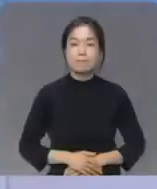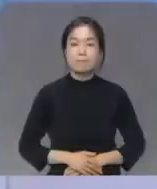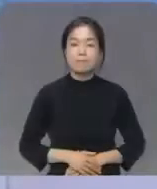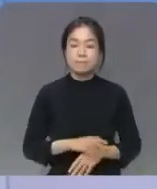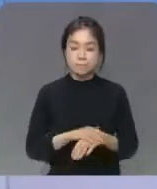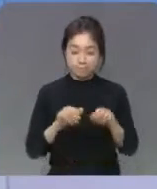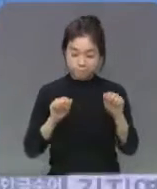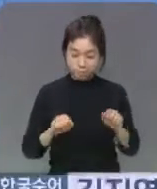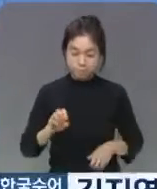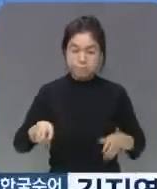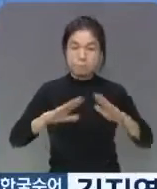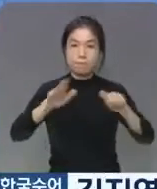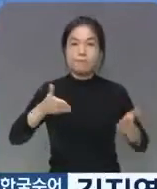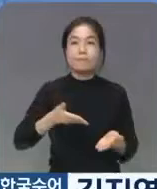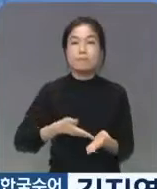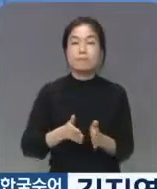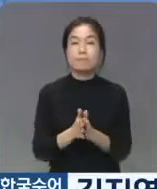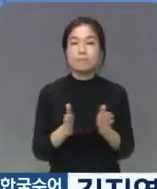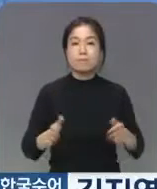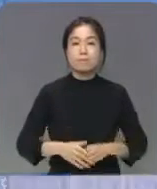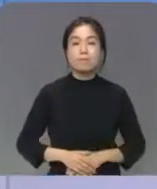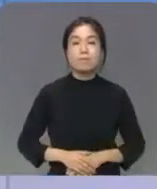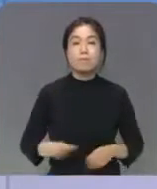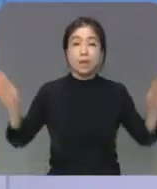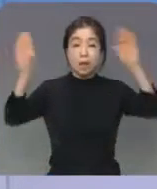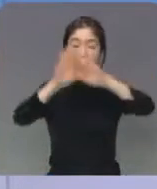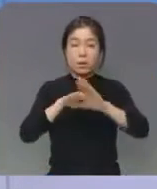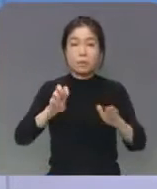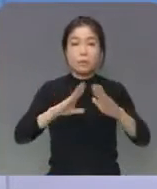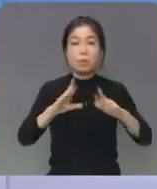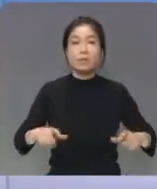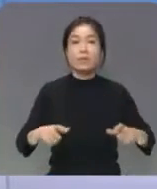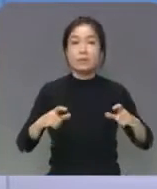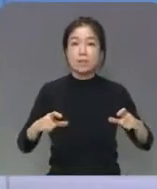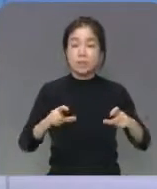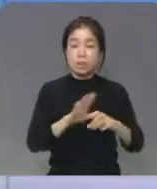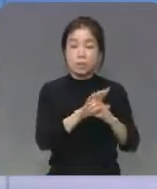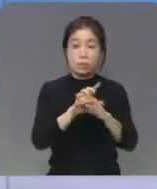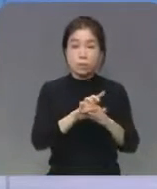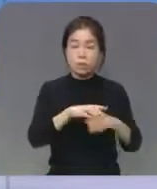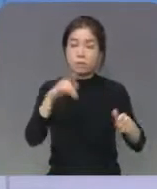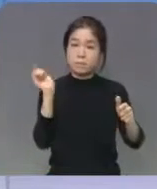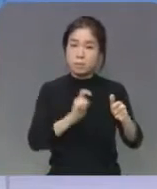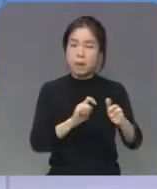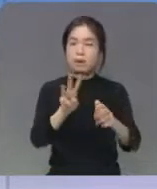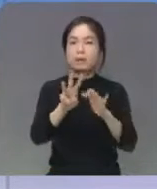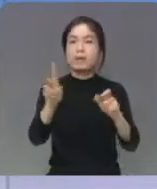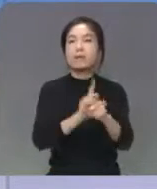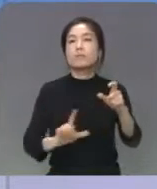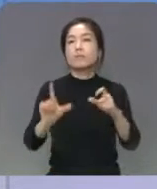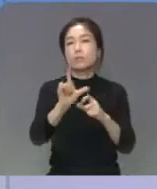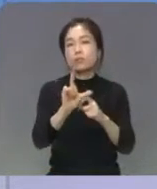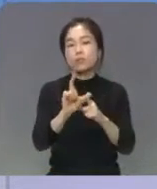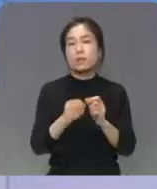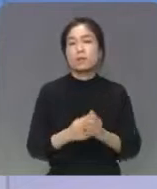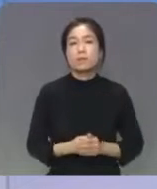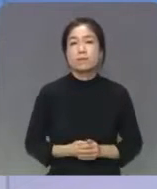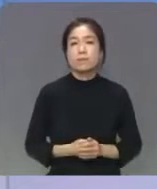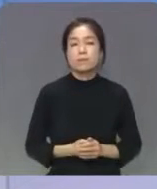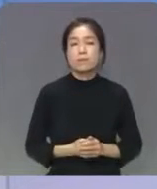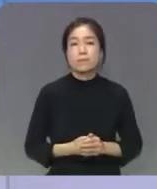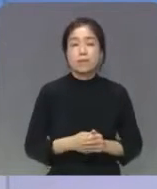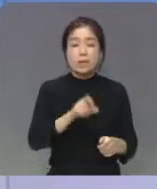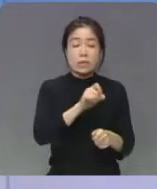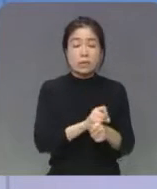안녕하십니까 관계에서 전해드립니다 밤 사육 왕좌 전남에서 코를 알고 확진 자가 3명 추가로 발생 했습니다